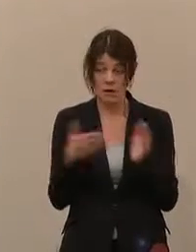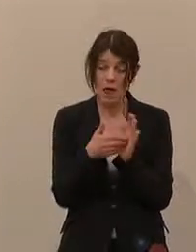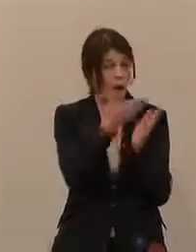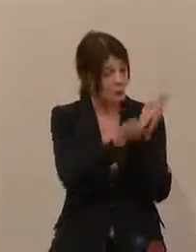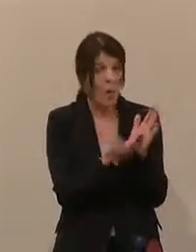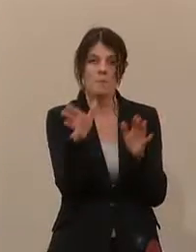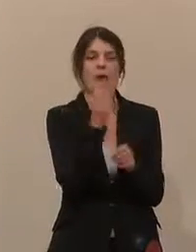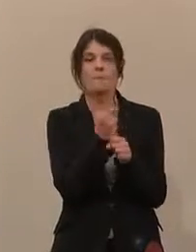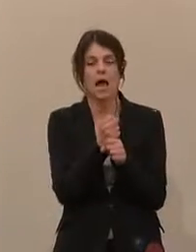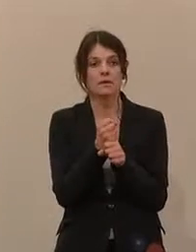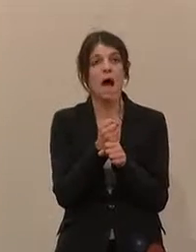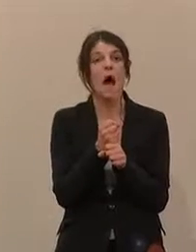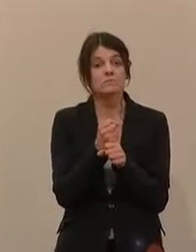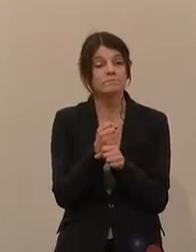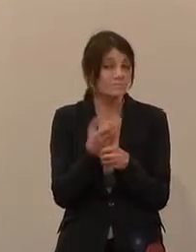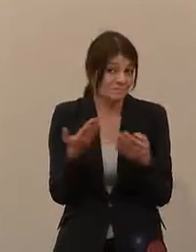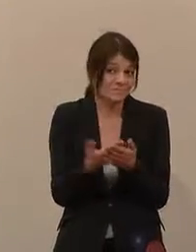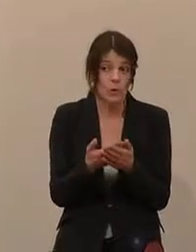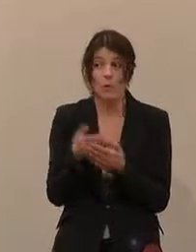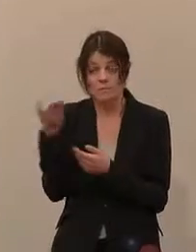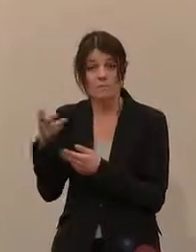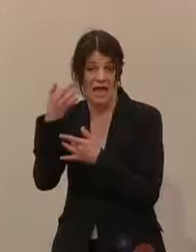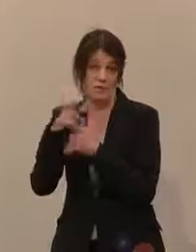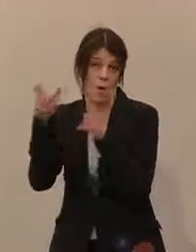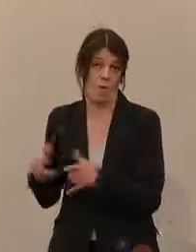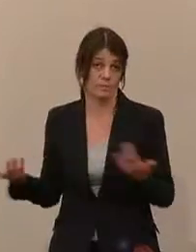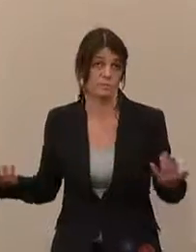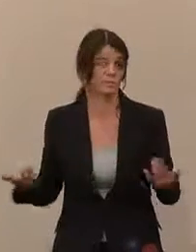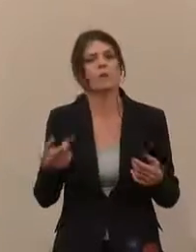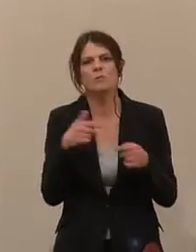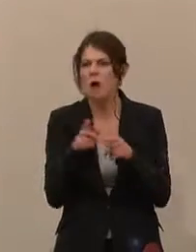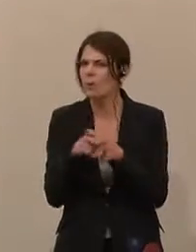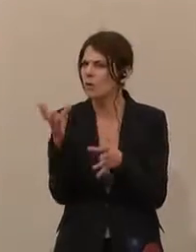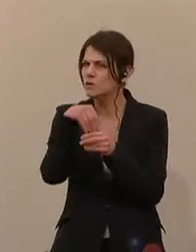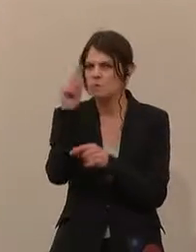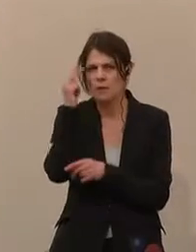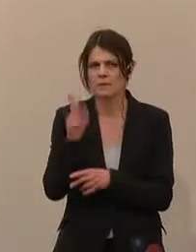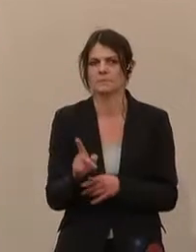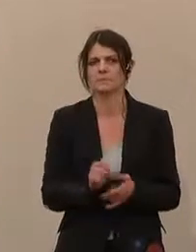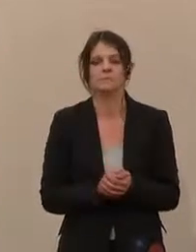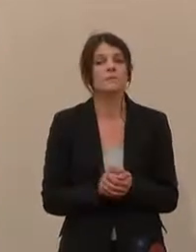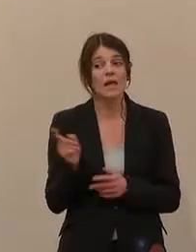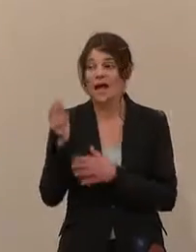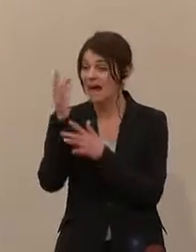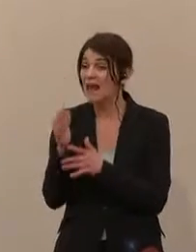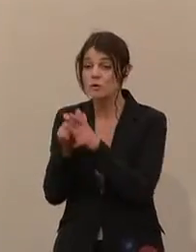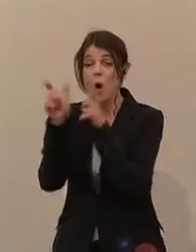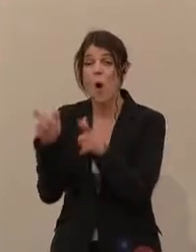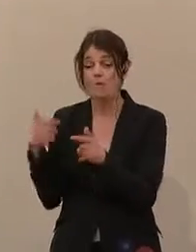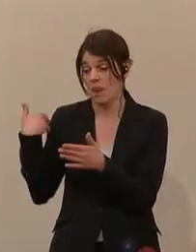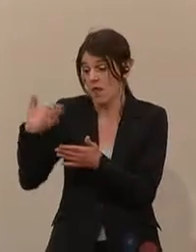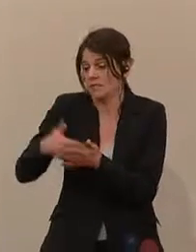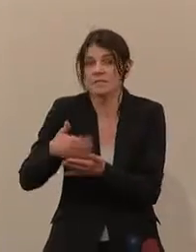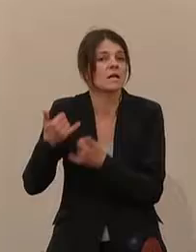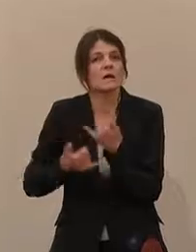widerspiegeln, der im Rechnungshof besteht. Und dabei muss man auch berücksichtigen, dass der Rechnungshof in den